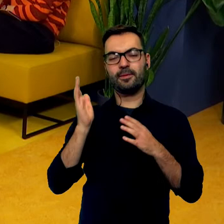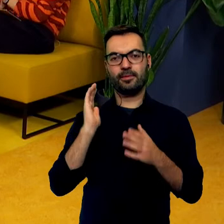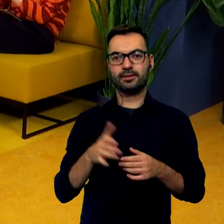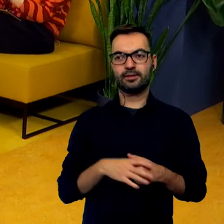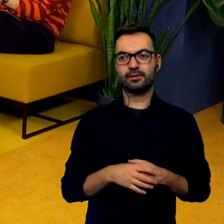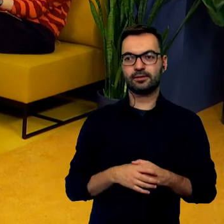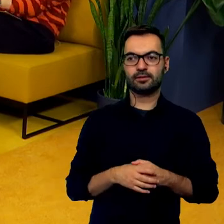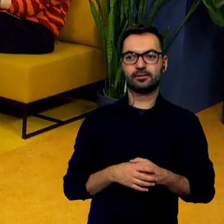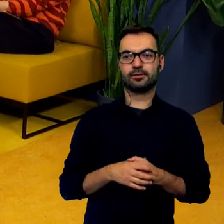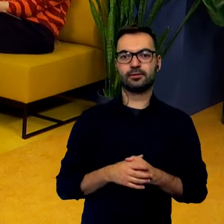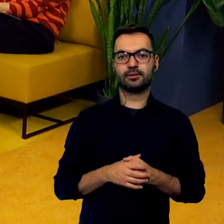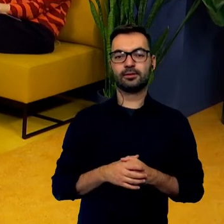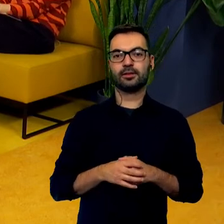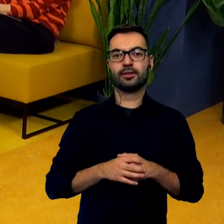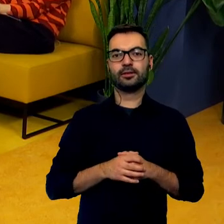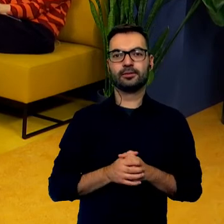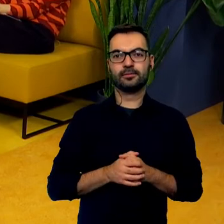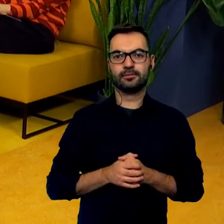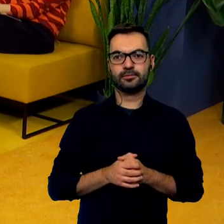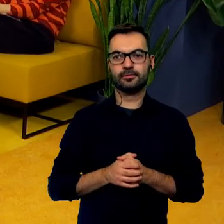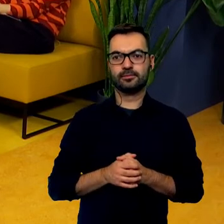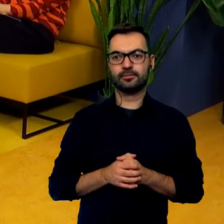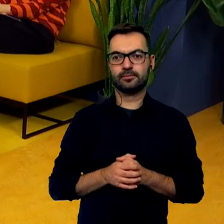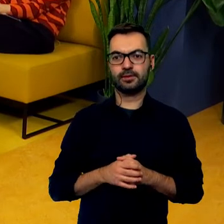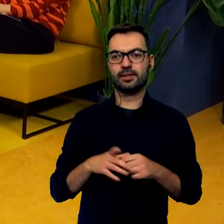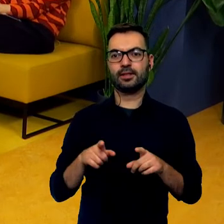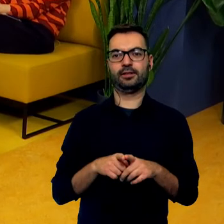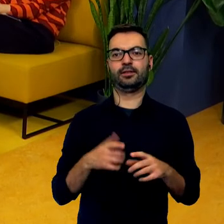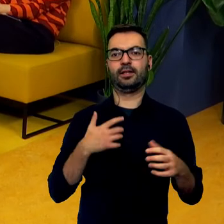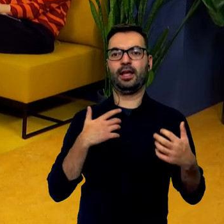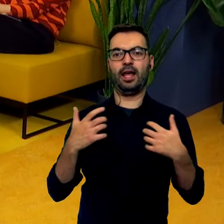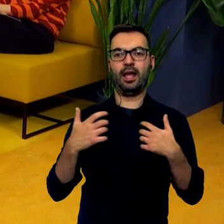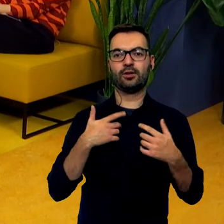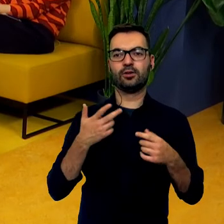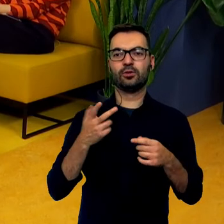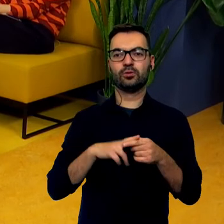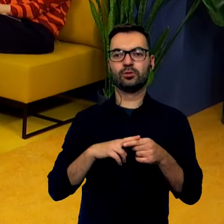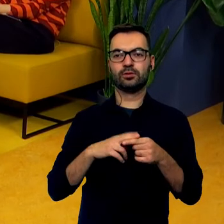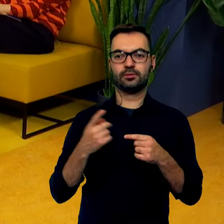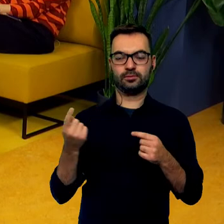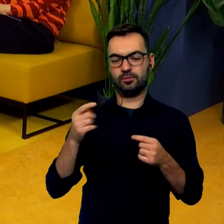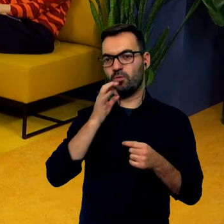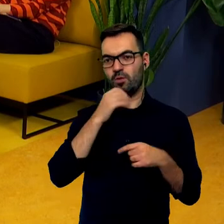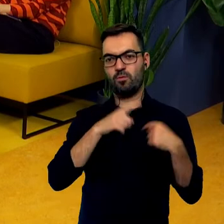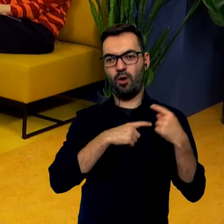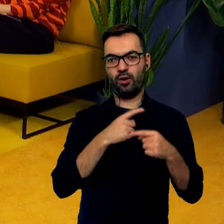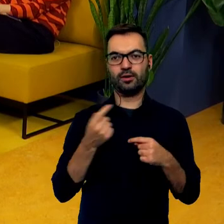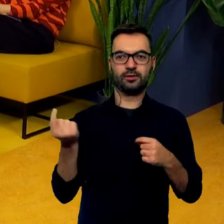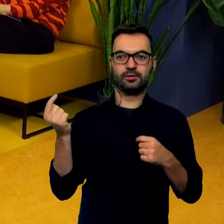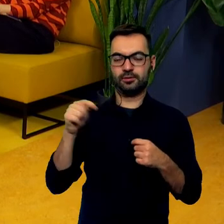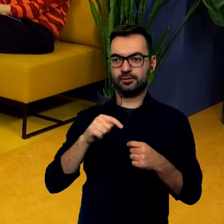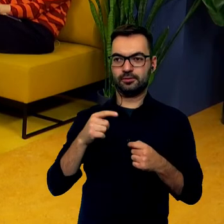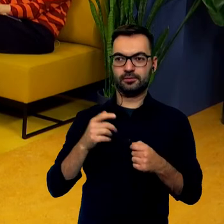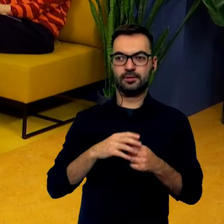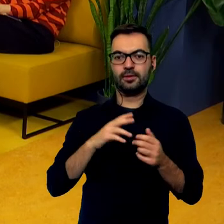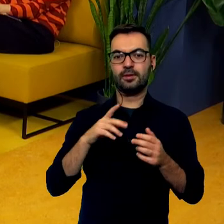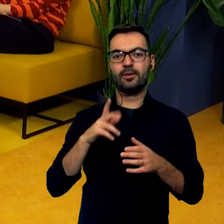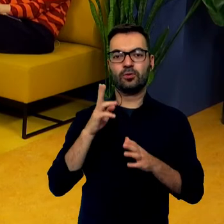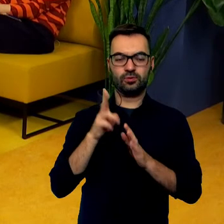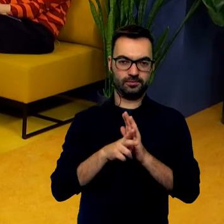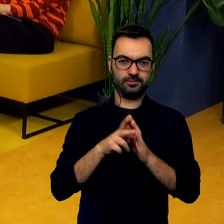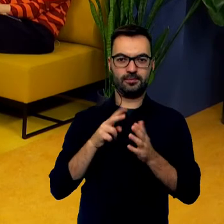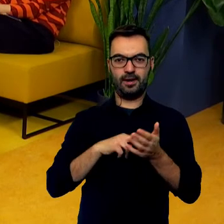Też kategorie, które podejmują aktorzy, którzy przychodzą to młodsze pokolenie, które już przychodzi na